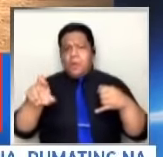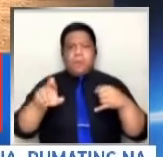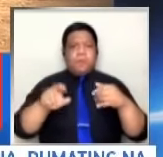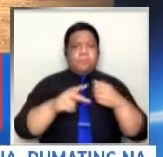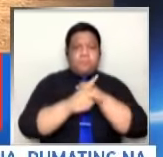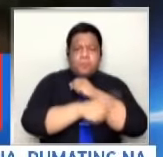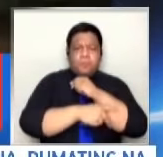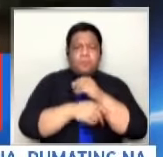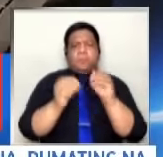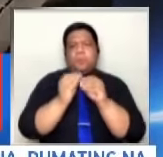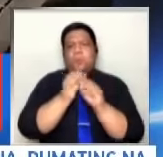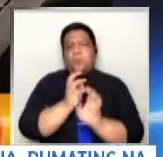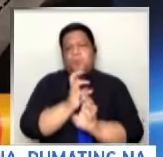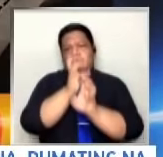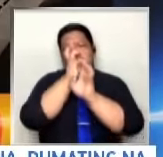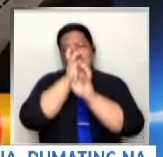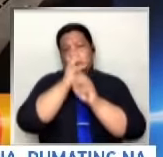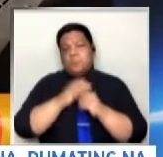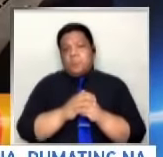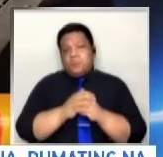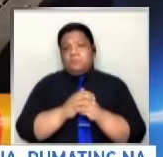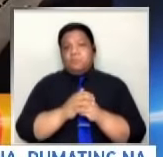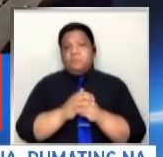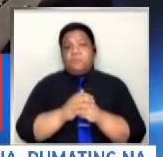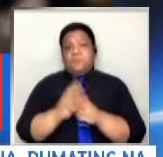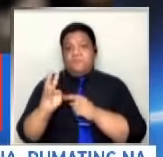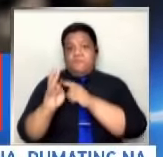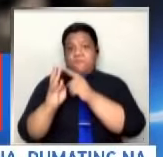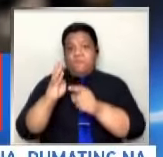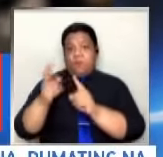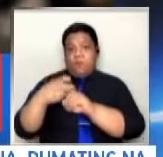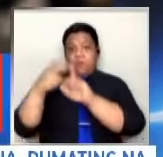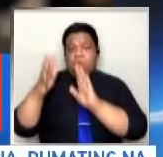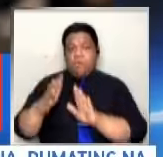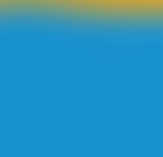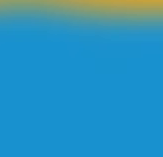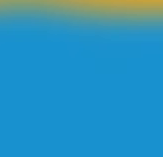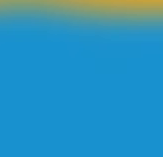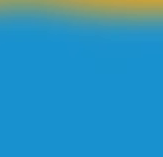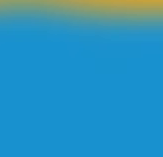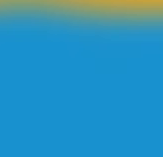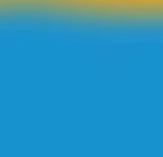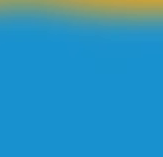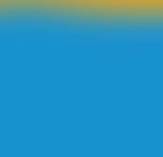At apat na umunikidnapper patay sa enkwentro sa Quezon City.